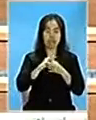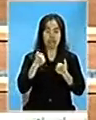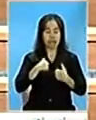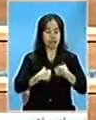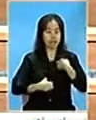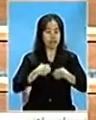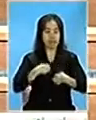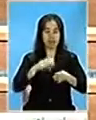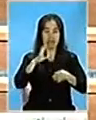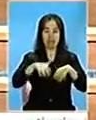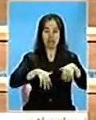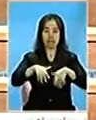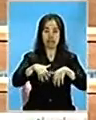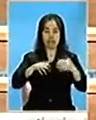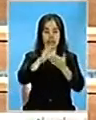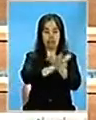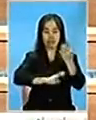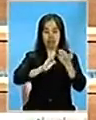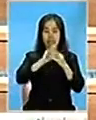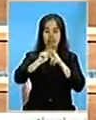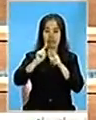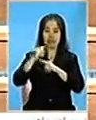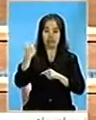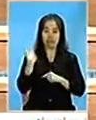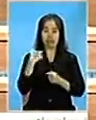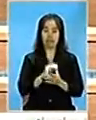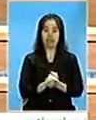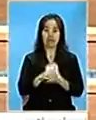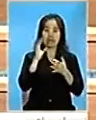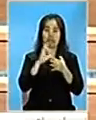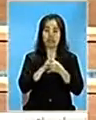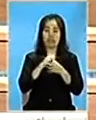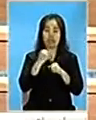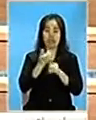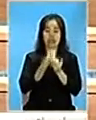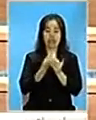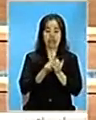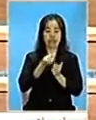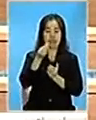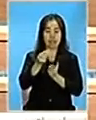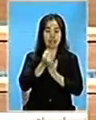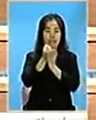ใจพ่อแม่พี่น้องประชาชนทั้งประเทศในขณะนี้ก็คือเรื่องการจ่ายเงินเยียวยา